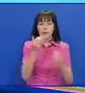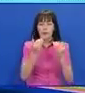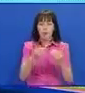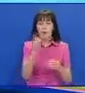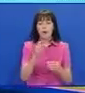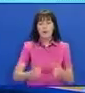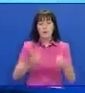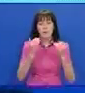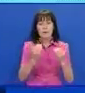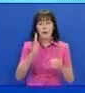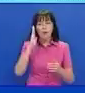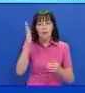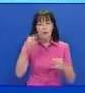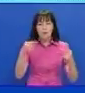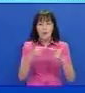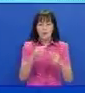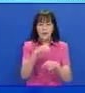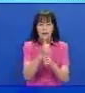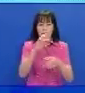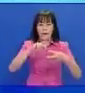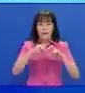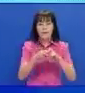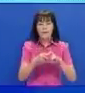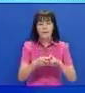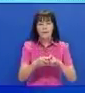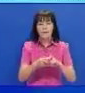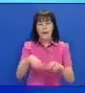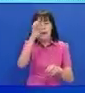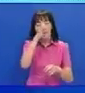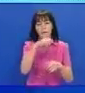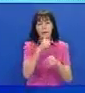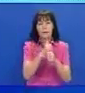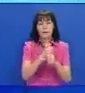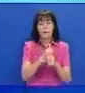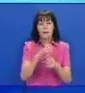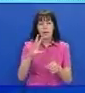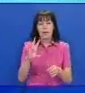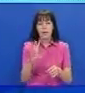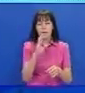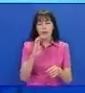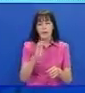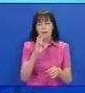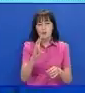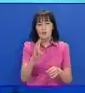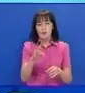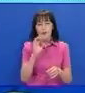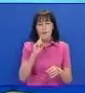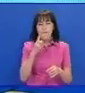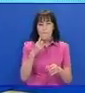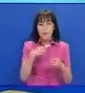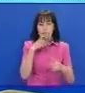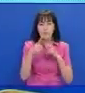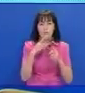мен болашағын айқындайтын маңызды мәселе. Мемлекет басшымыз Нұрсұлтан Назарбаев бір сұхбатында